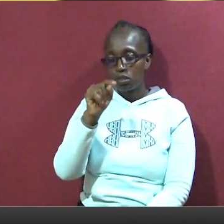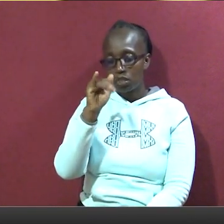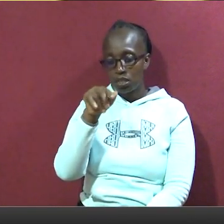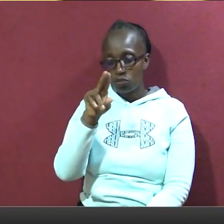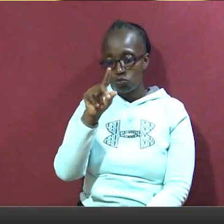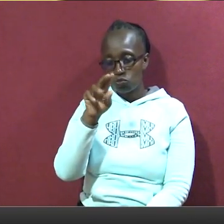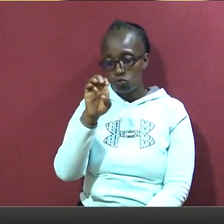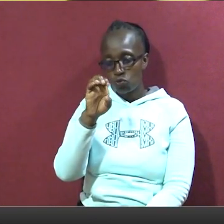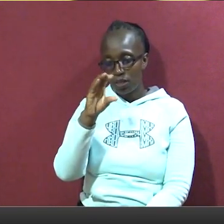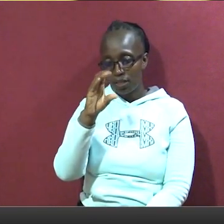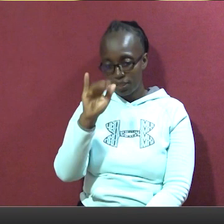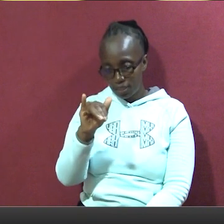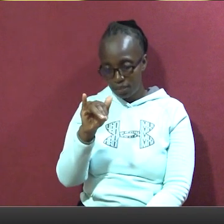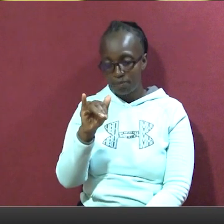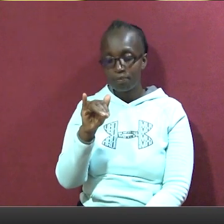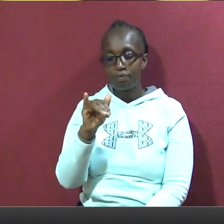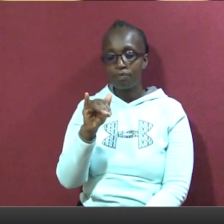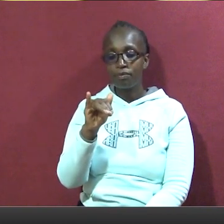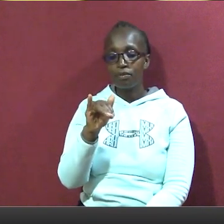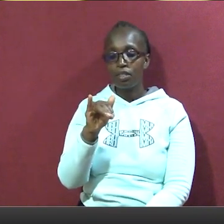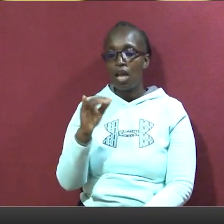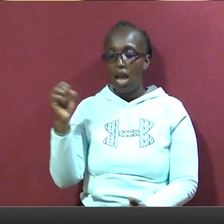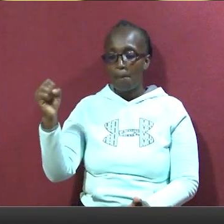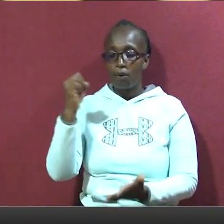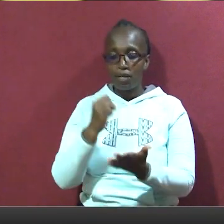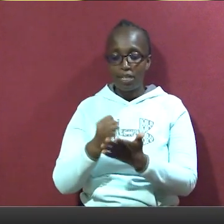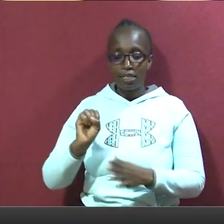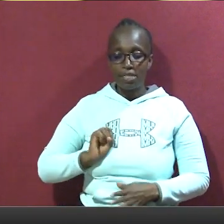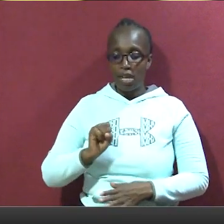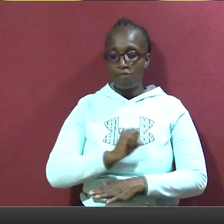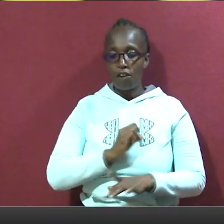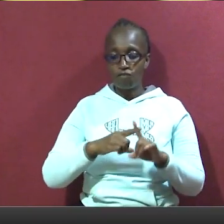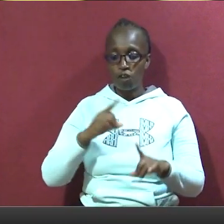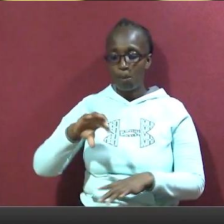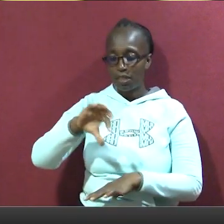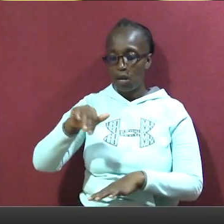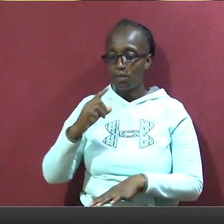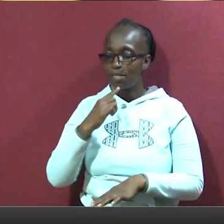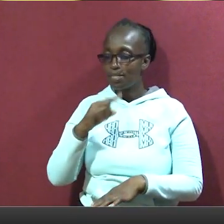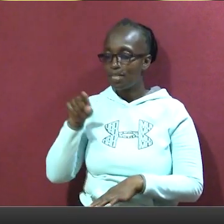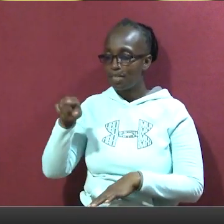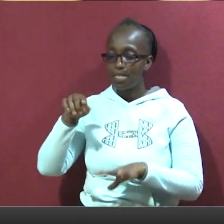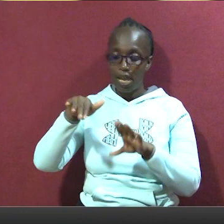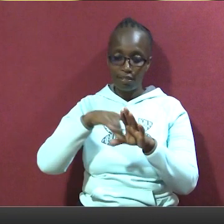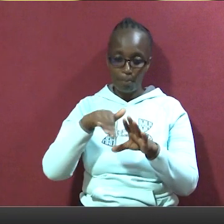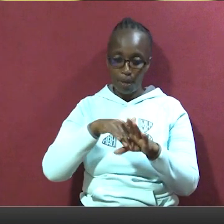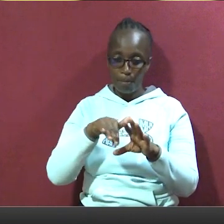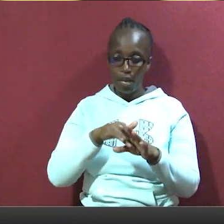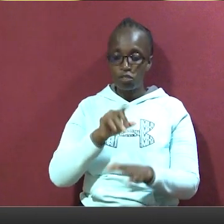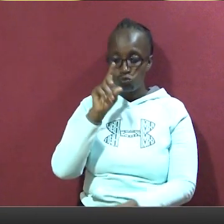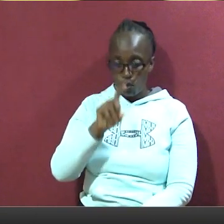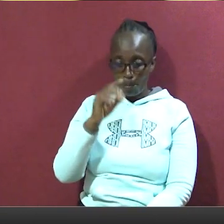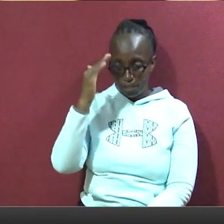aache utapeli na ile mapia rambaya mezoea, yeye anapeleka staff wa county anaenda kusema hao ndio